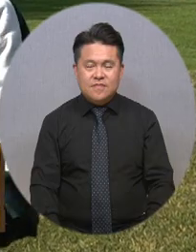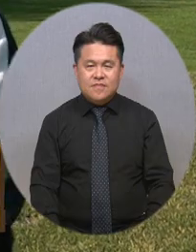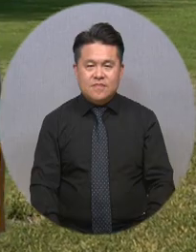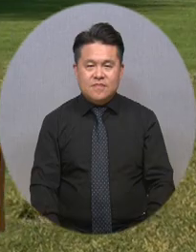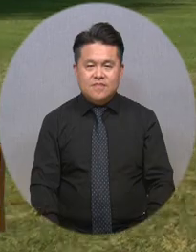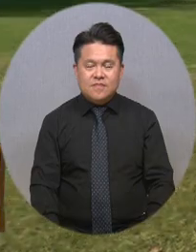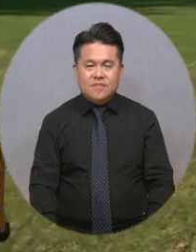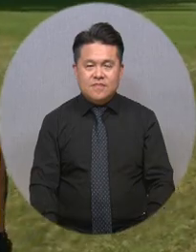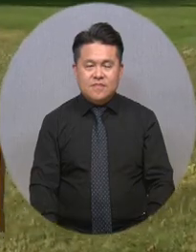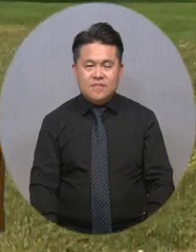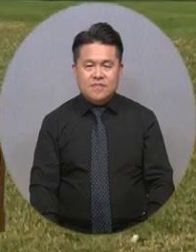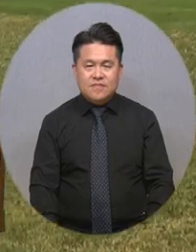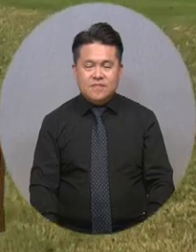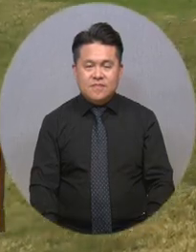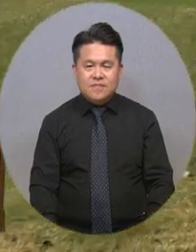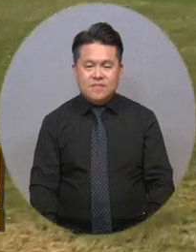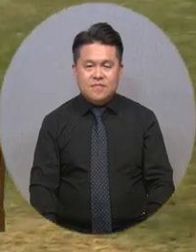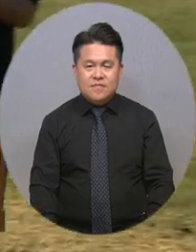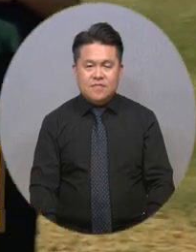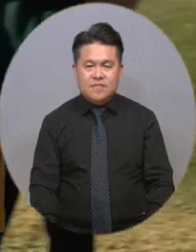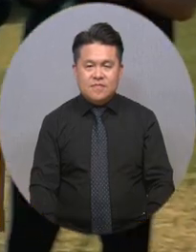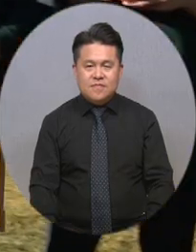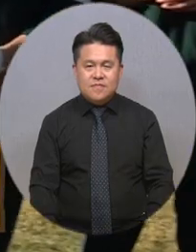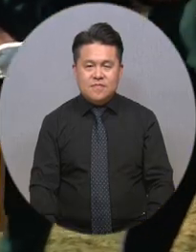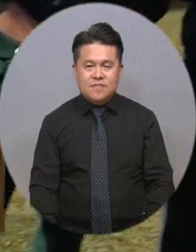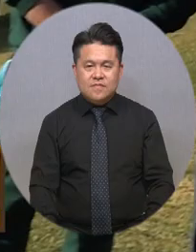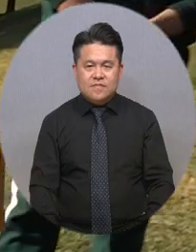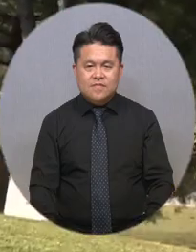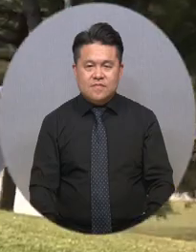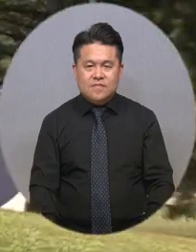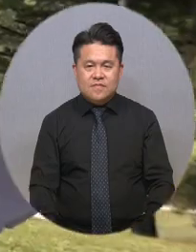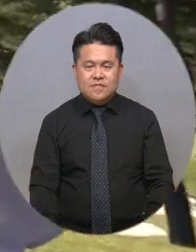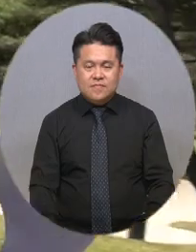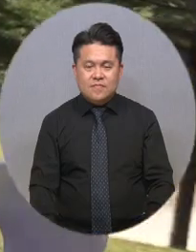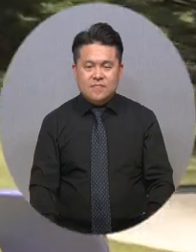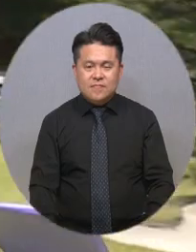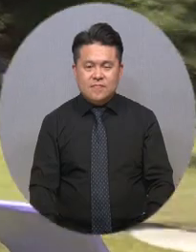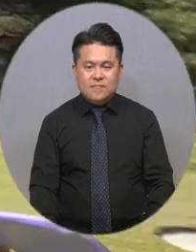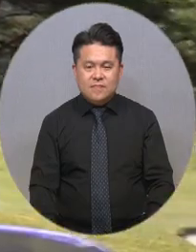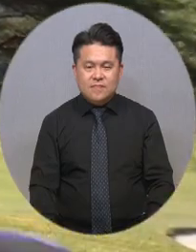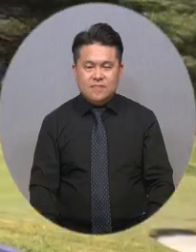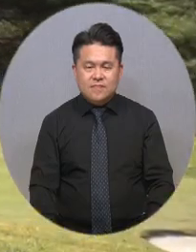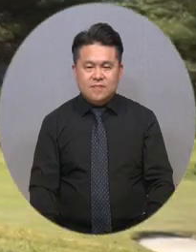아. 아트님들랑 그거 확인해 보면 되겠다. 좋겠다. 무슨?